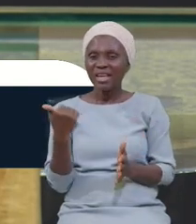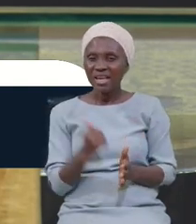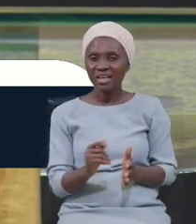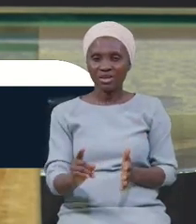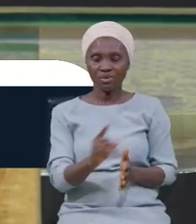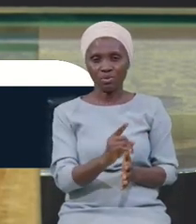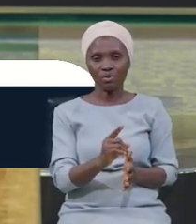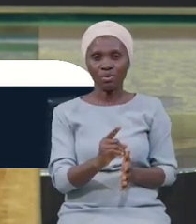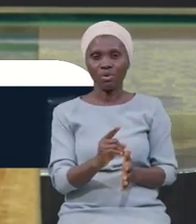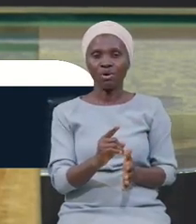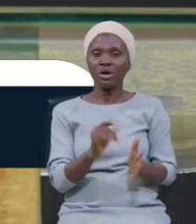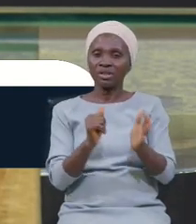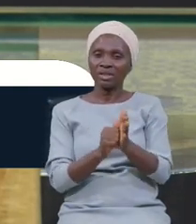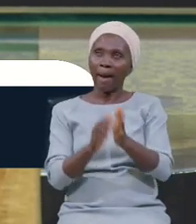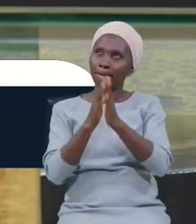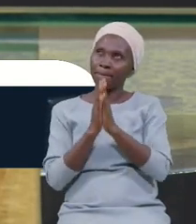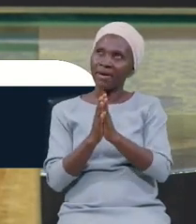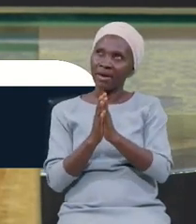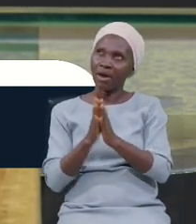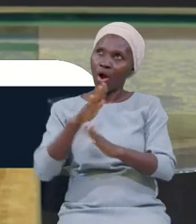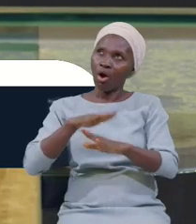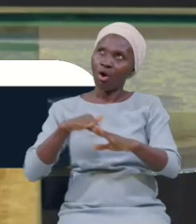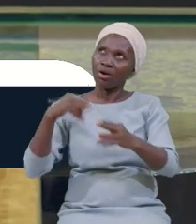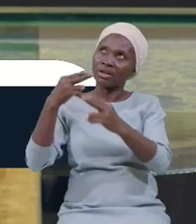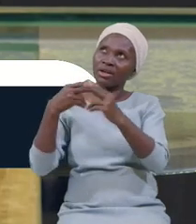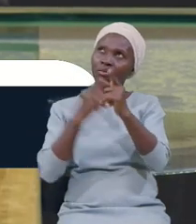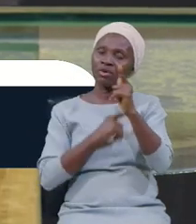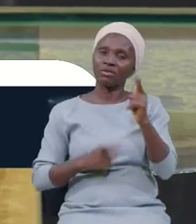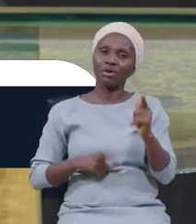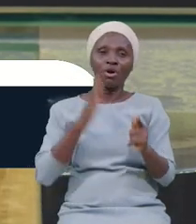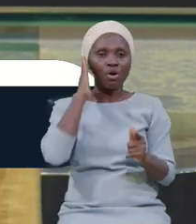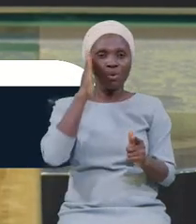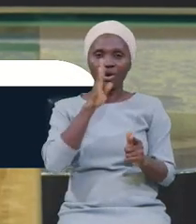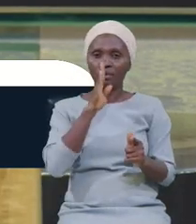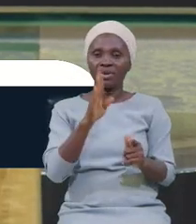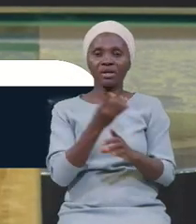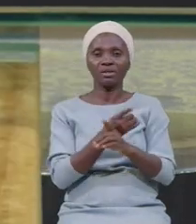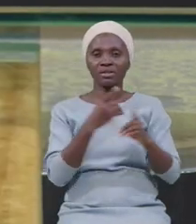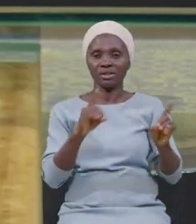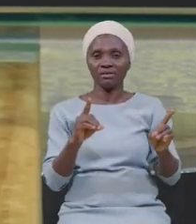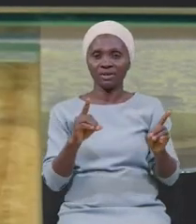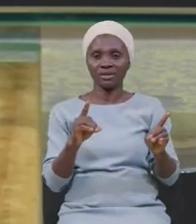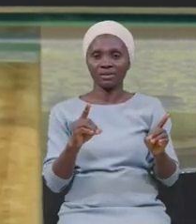Alors quiconque invoquera le nom de l'Éternel sera sauvé.